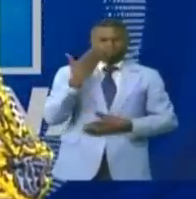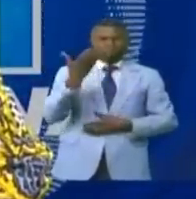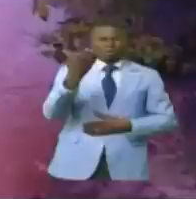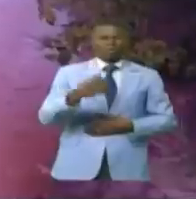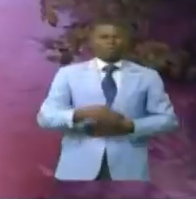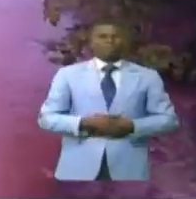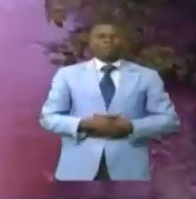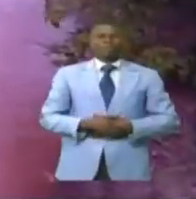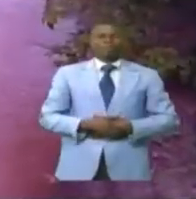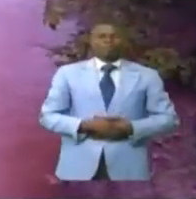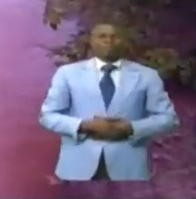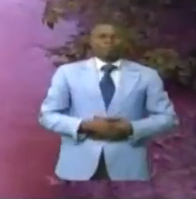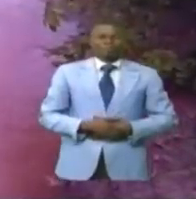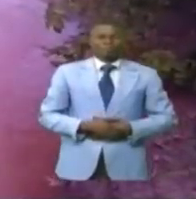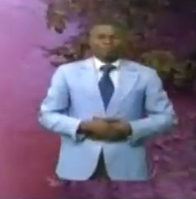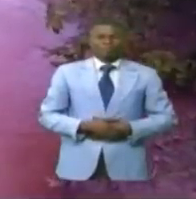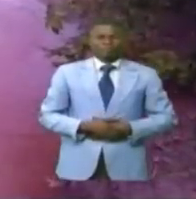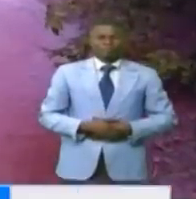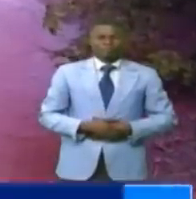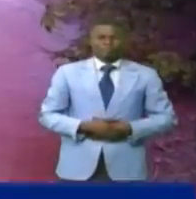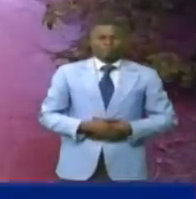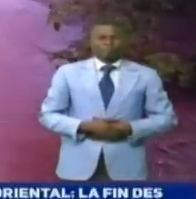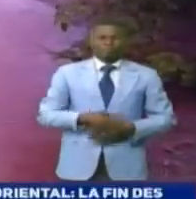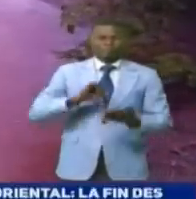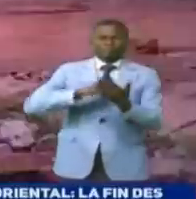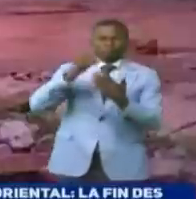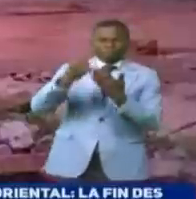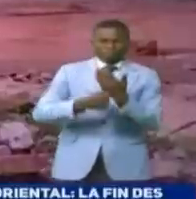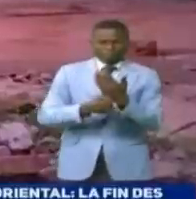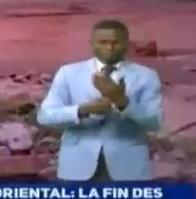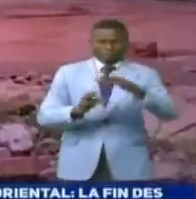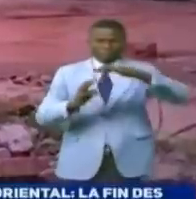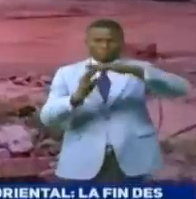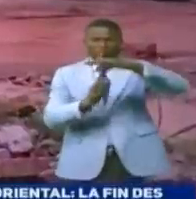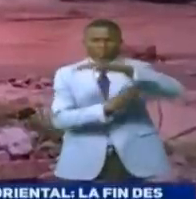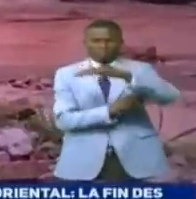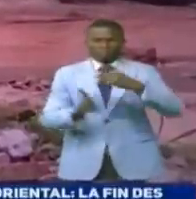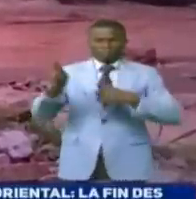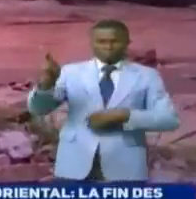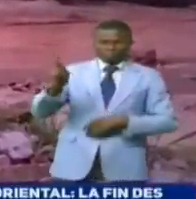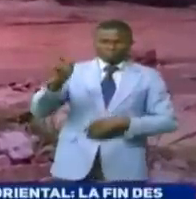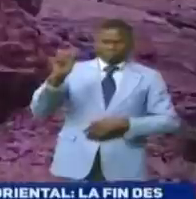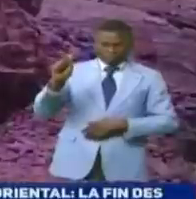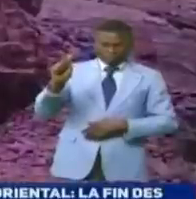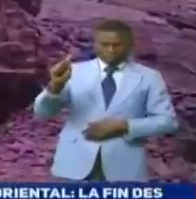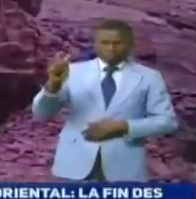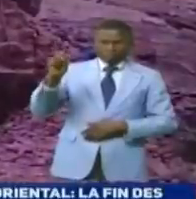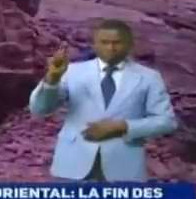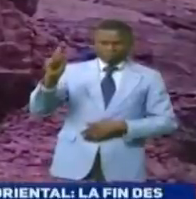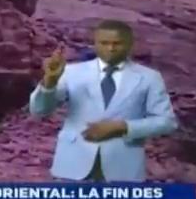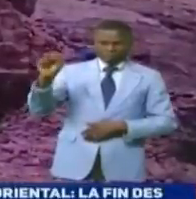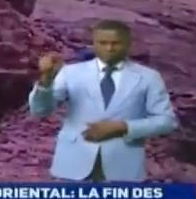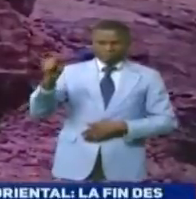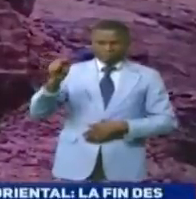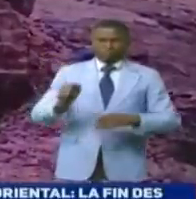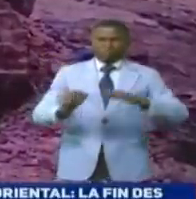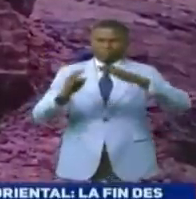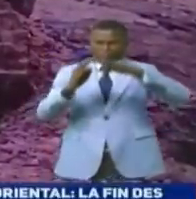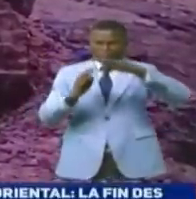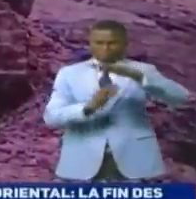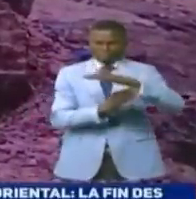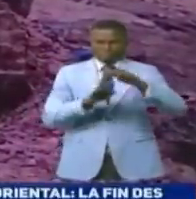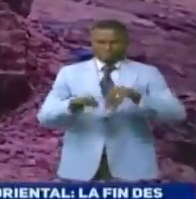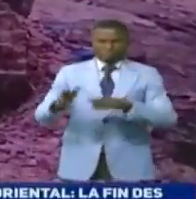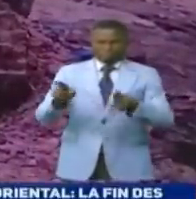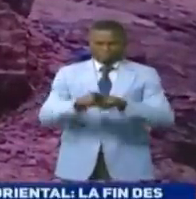Kiasanza. Après le lancement des travaux en juillet dernier, le pont Kancha, en voie d'être jeté sur la rivière qui porte le même nom,